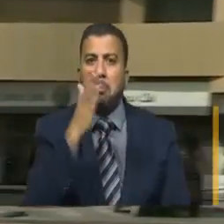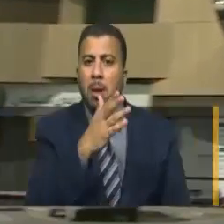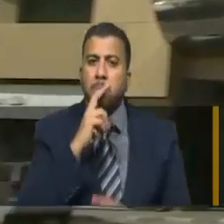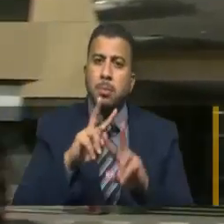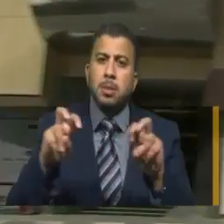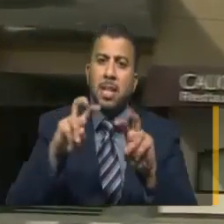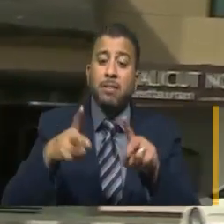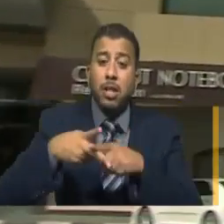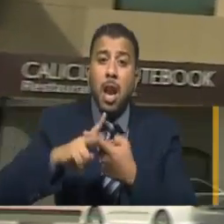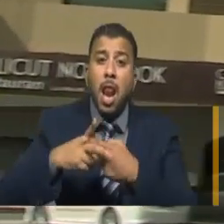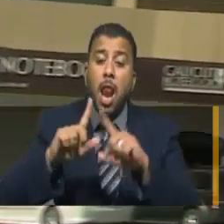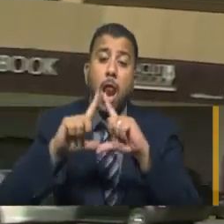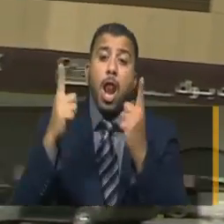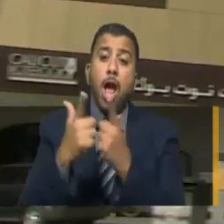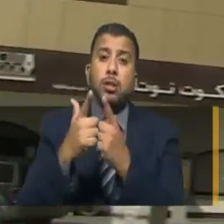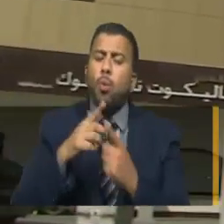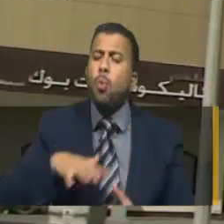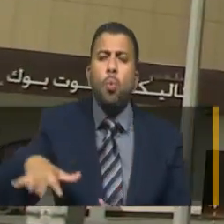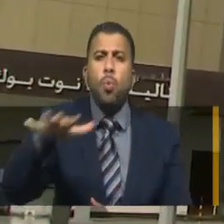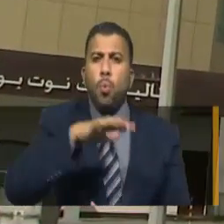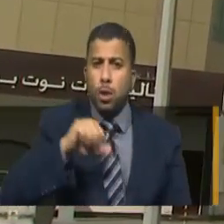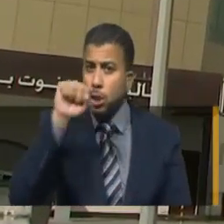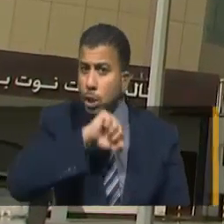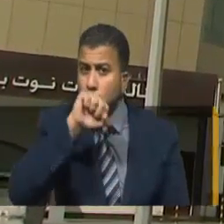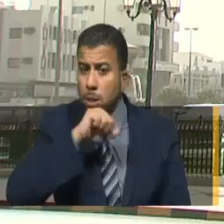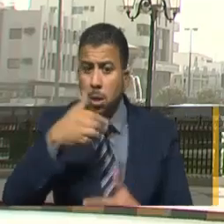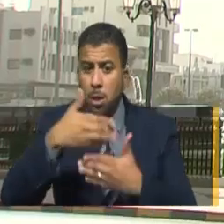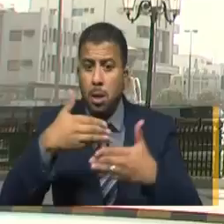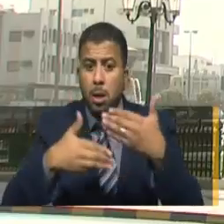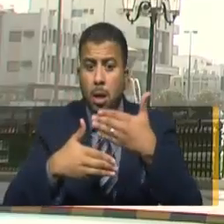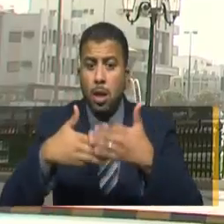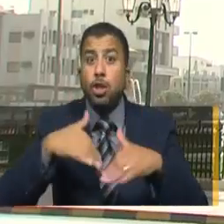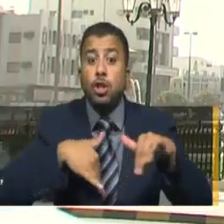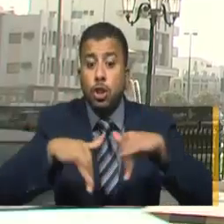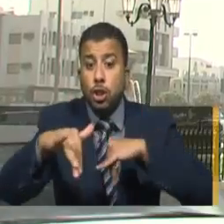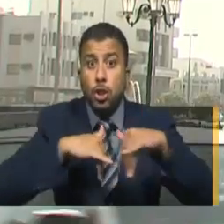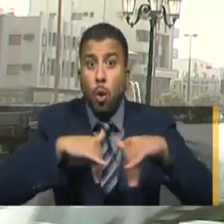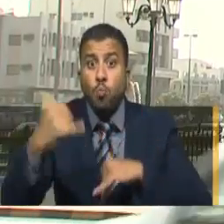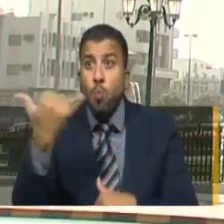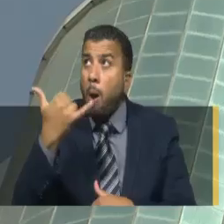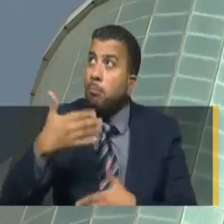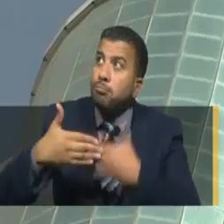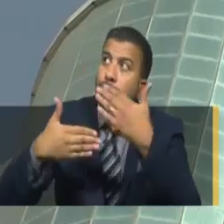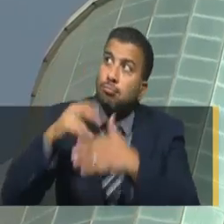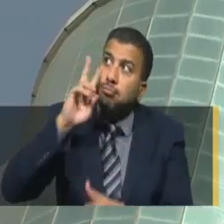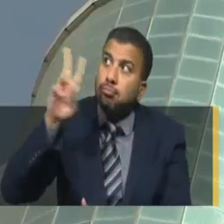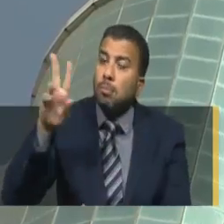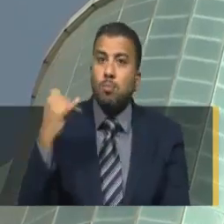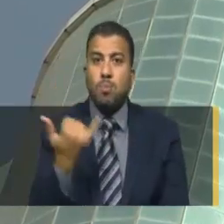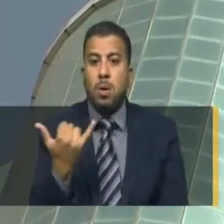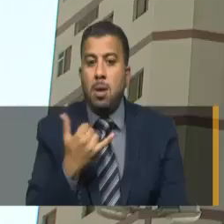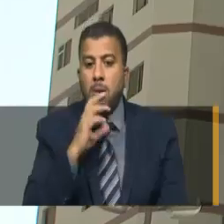التفتيشية للصيانة تشمل المدينة ككل، خاصة المباني الواقعة على الشوارع الحيوية والرئيسية، حيث